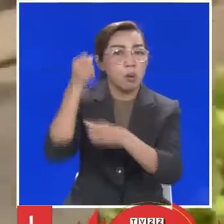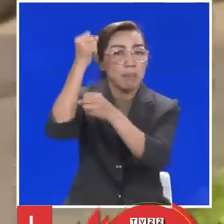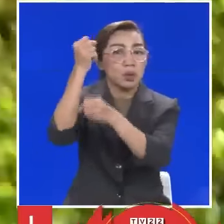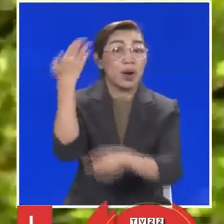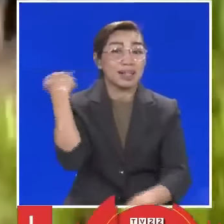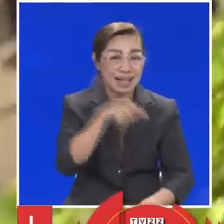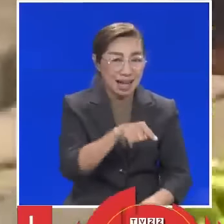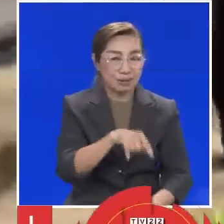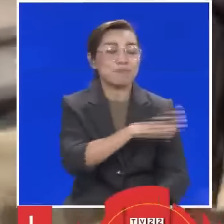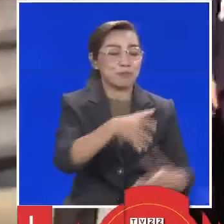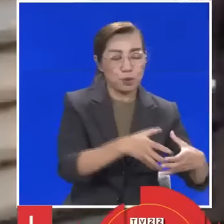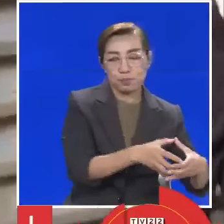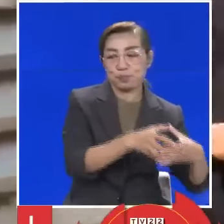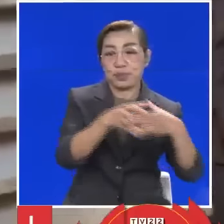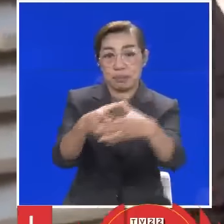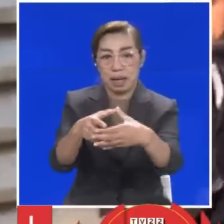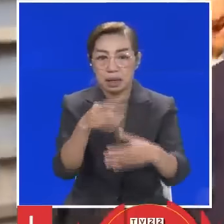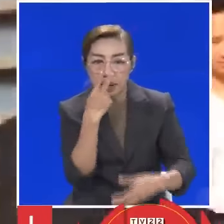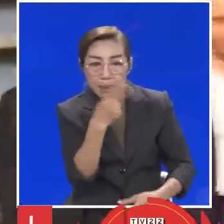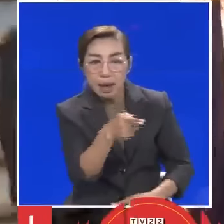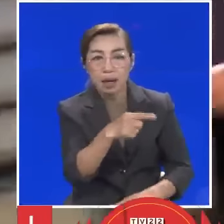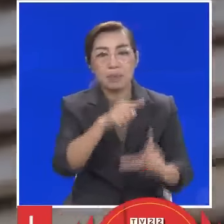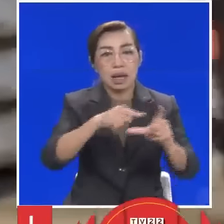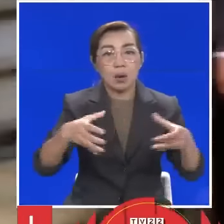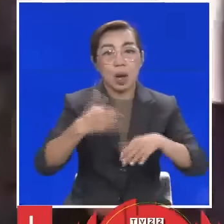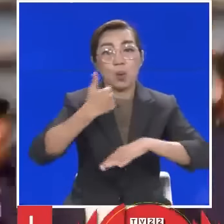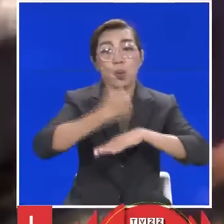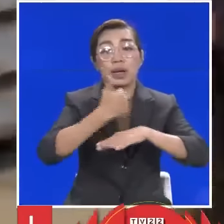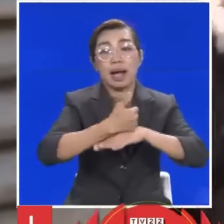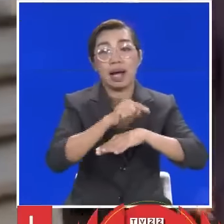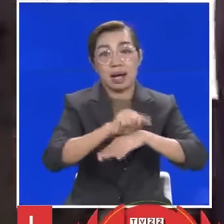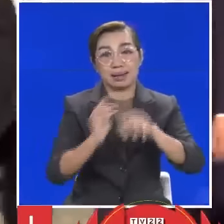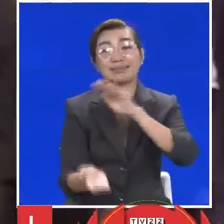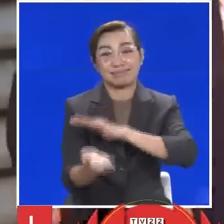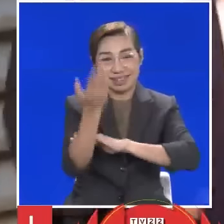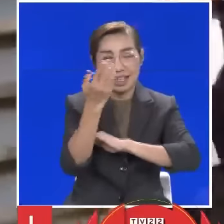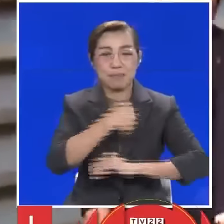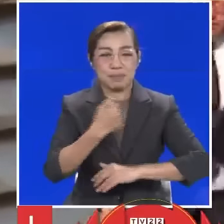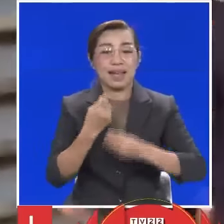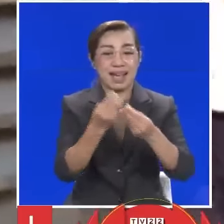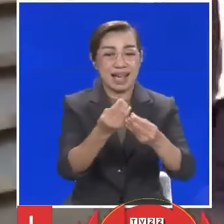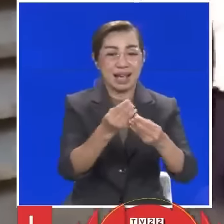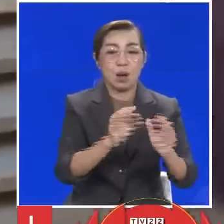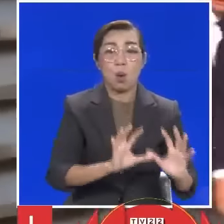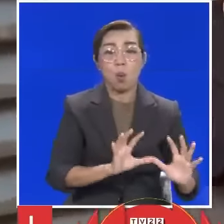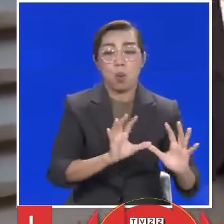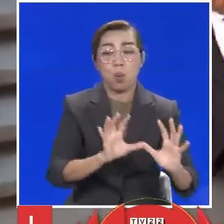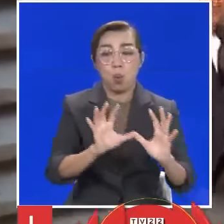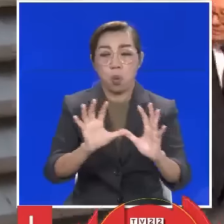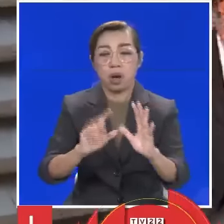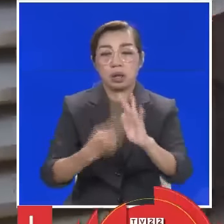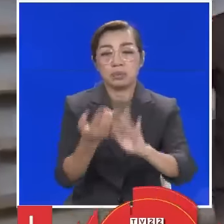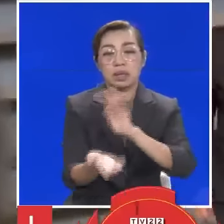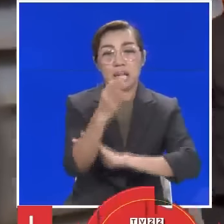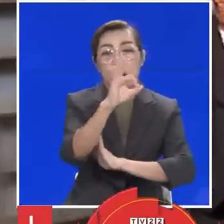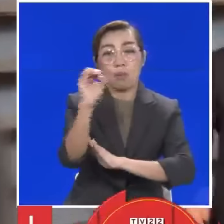มแจ่มใสก็มีหัวหน้าพรรคก้าวไกลมาให้กำลังใจในช่วงเช้าของวันนี้ด้วยเขาเอามากันตั้งแต่9นาฬิกานะคะเพ